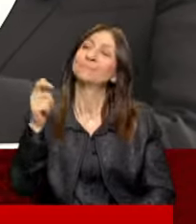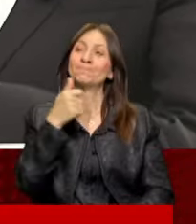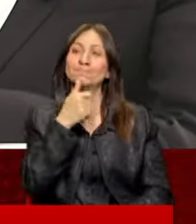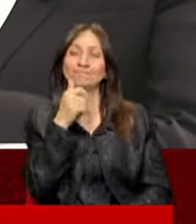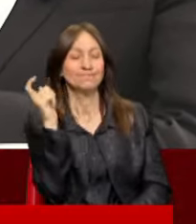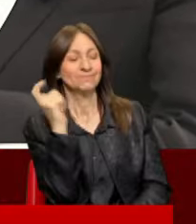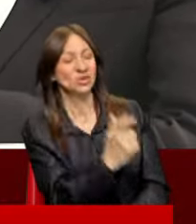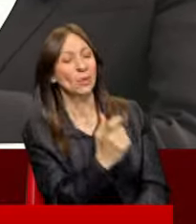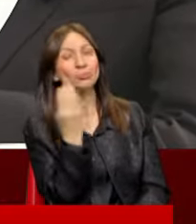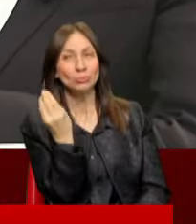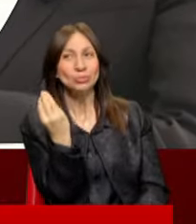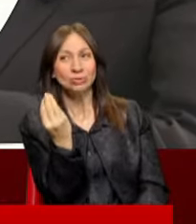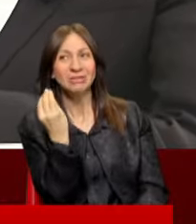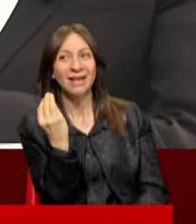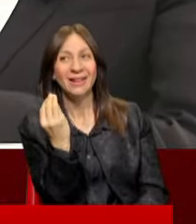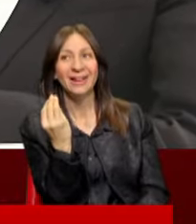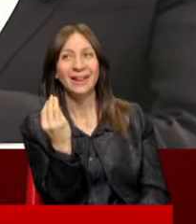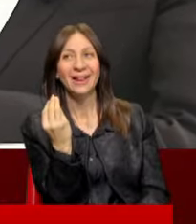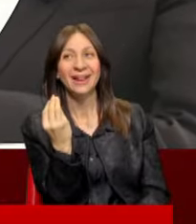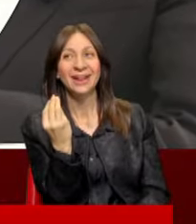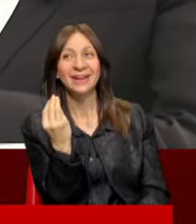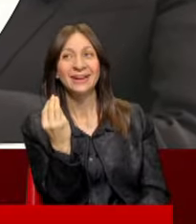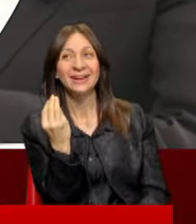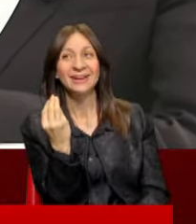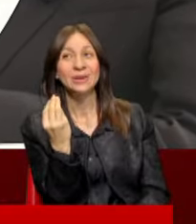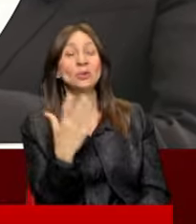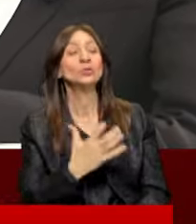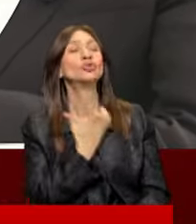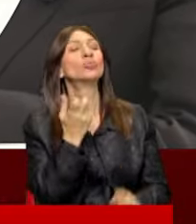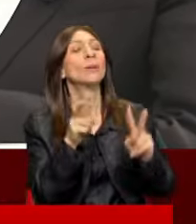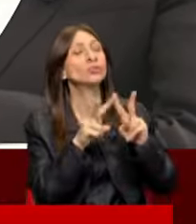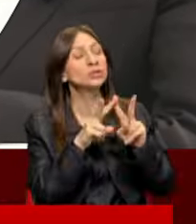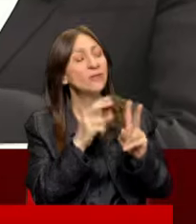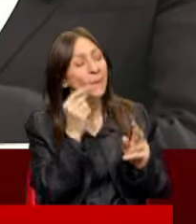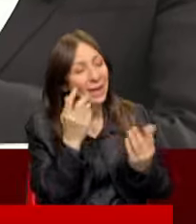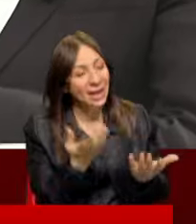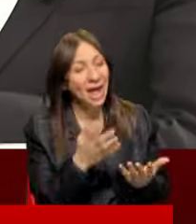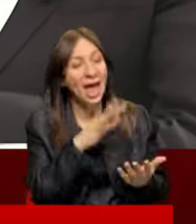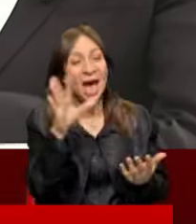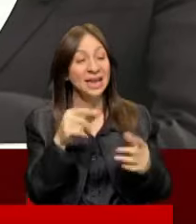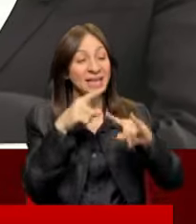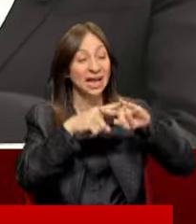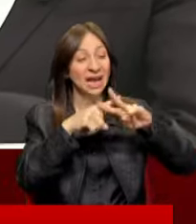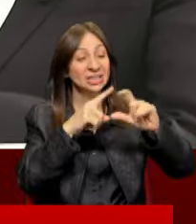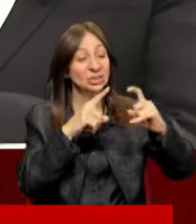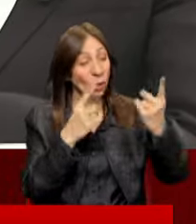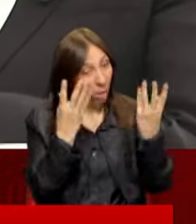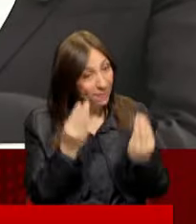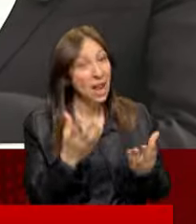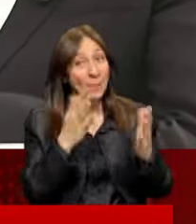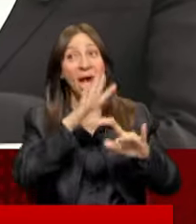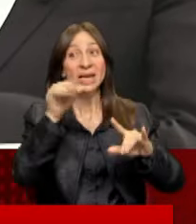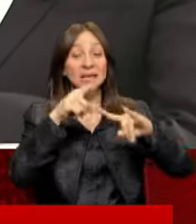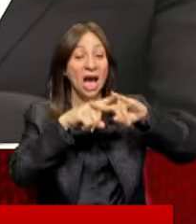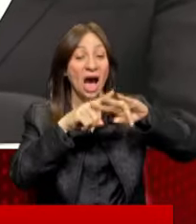verdiği çok güzel bir cevap var kendisine. Üzülme Mustafa Bey diyor. Herkes hacı olabilir ama herkes hafız olamaz